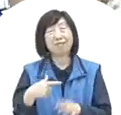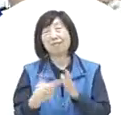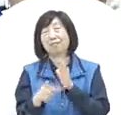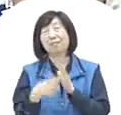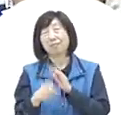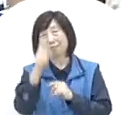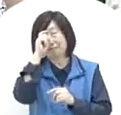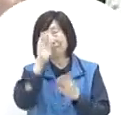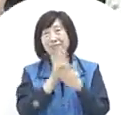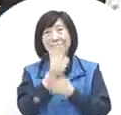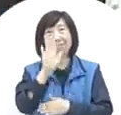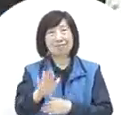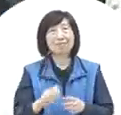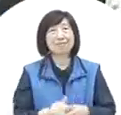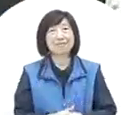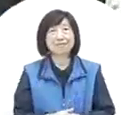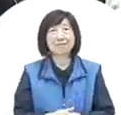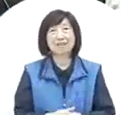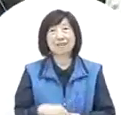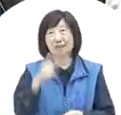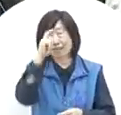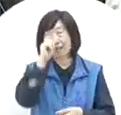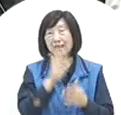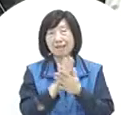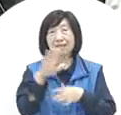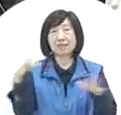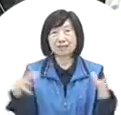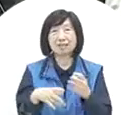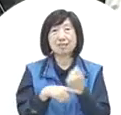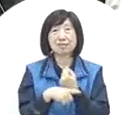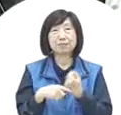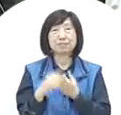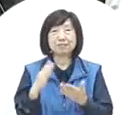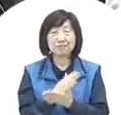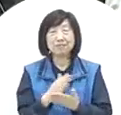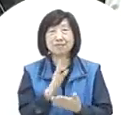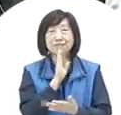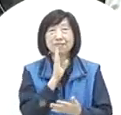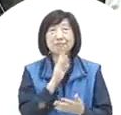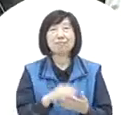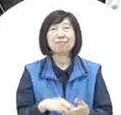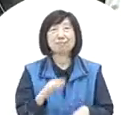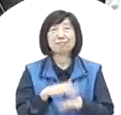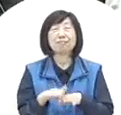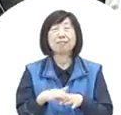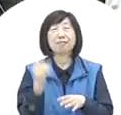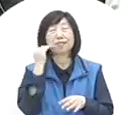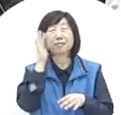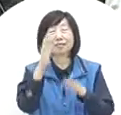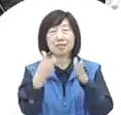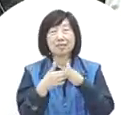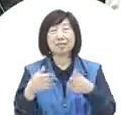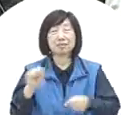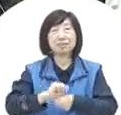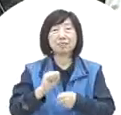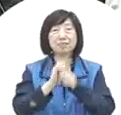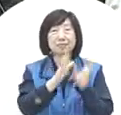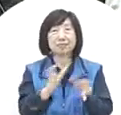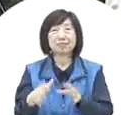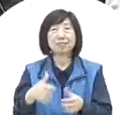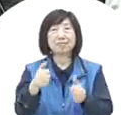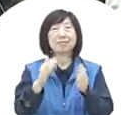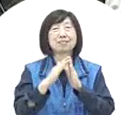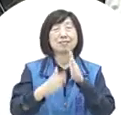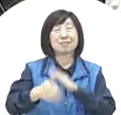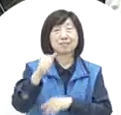单位去评估。 希望未来 哦， 我们可以共同的来研议评估，好不好？ 两个单位去评估，好不好？有需要我们就盖吧，好不好？ 谢谢市长具体